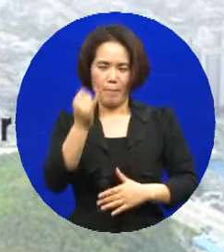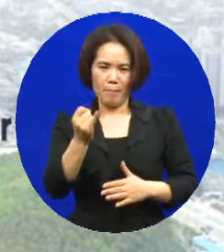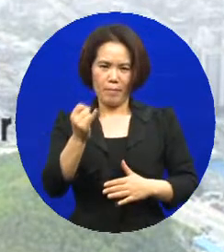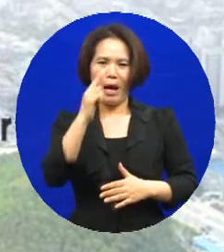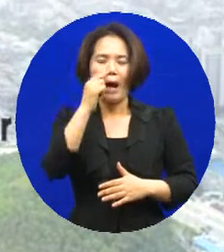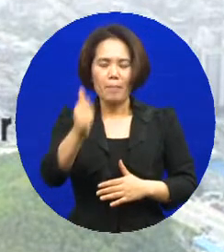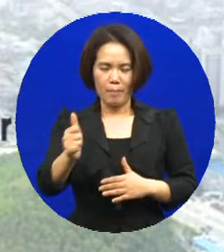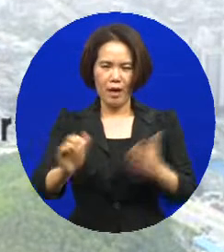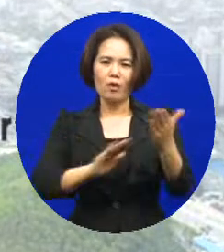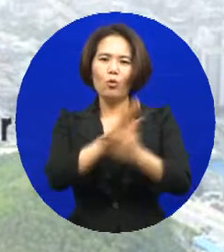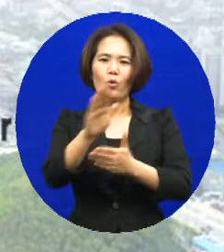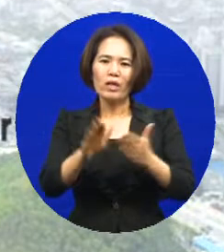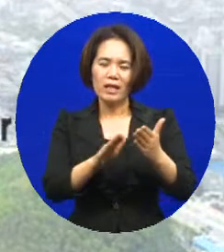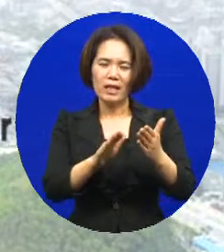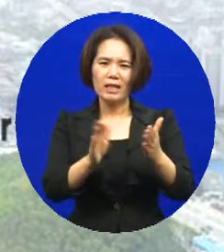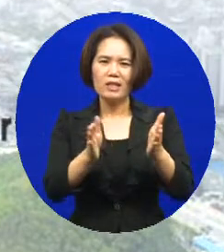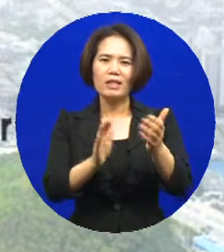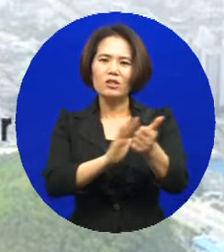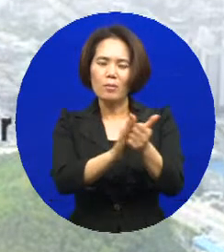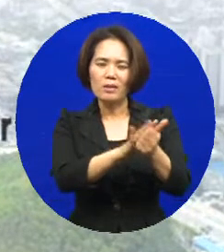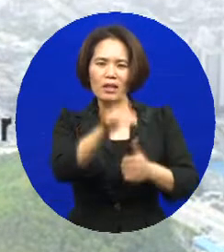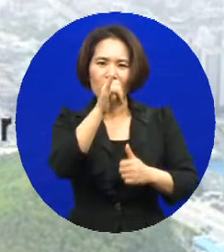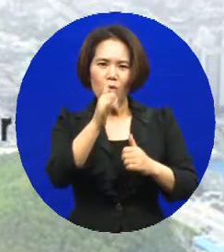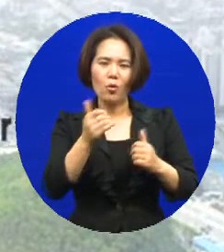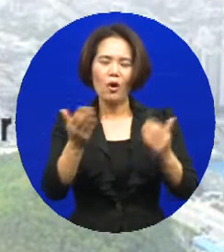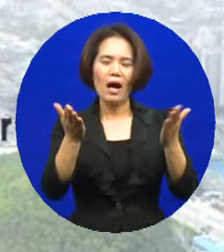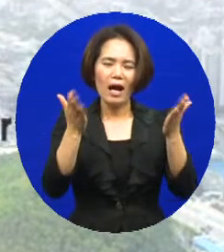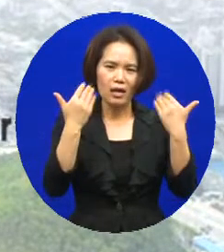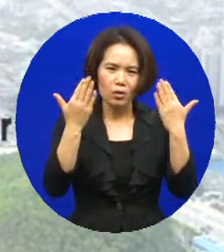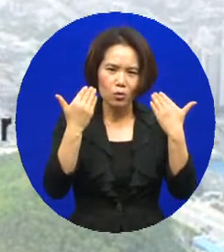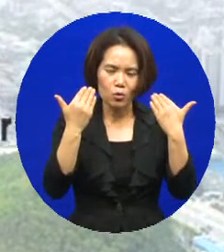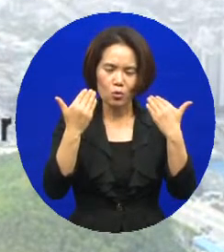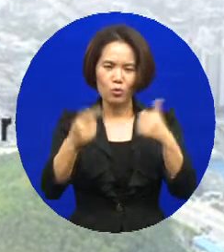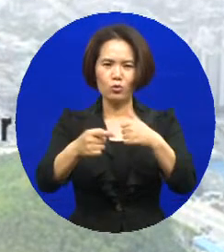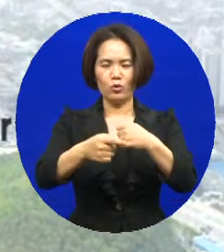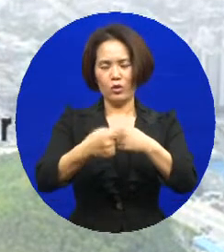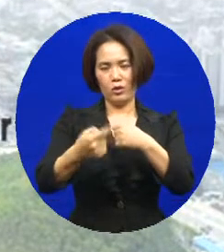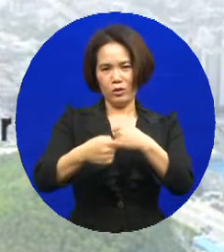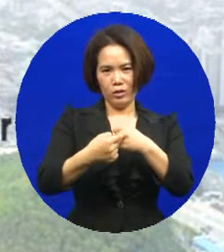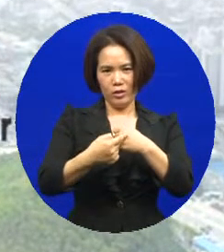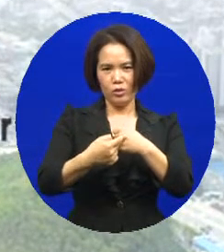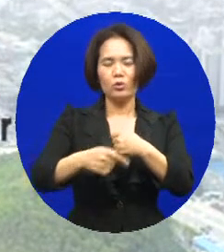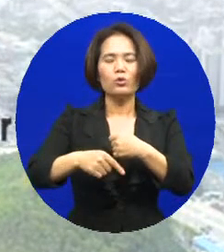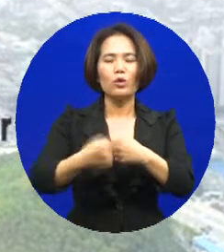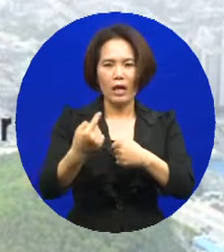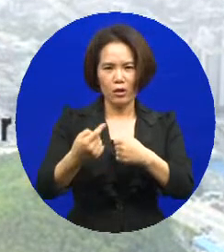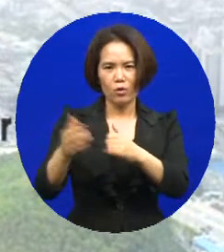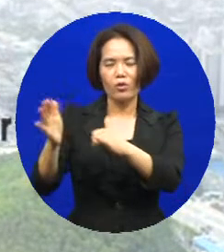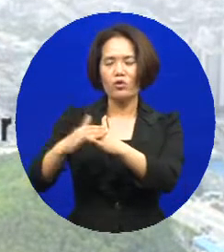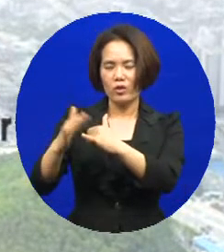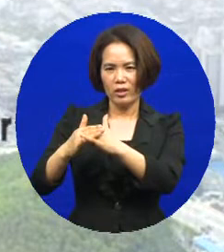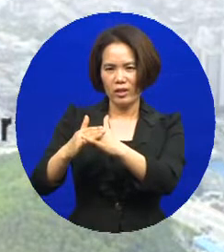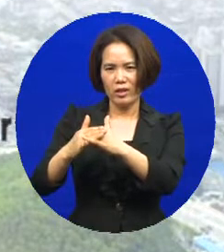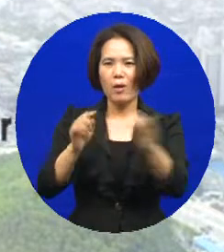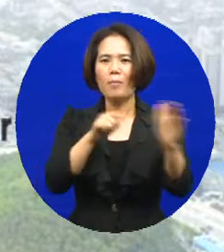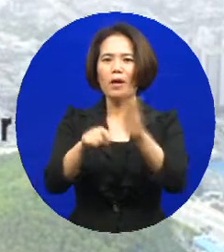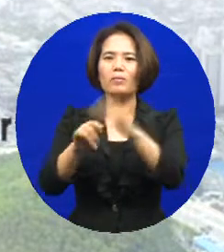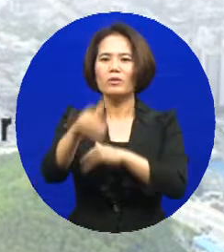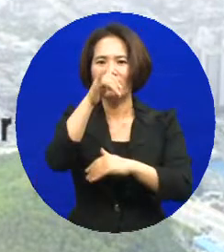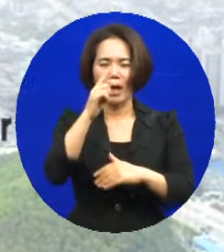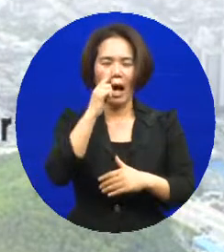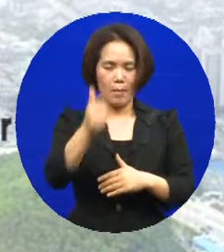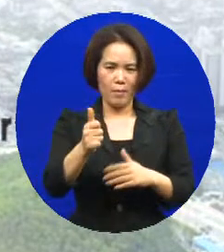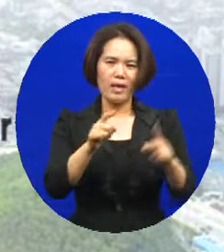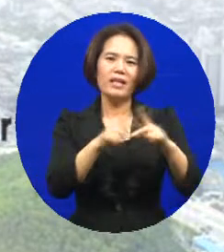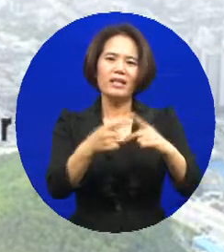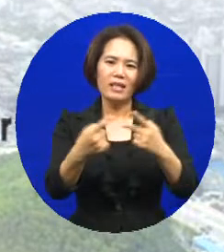하고 관내 어린이집과 유치원, 초등학교를 대상으로 참여 기관을 모집합니다. 육아와 가사 등에 대한 아버지의